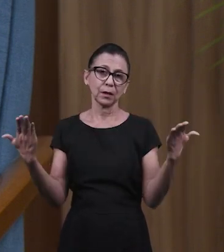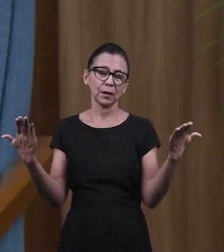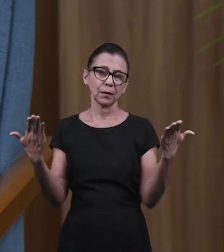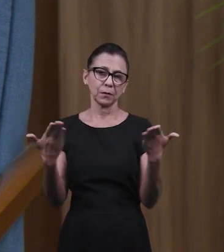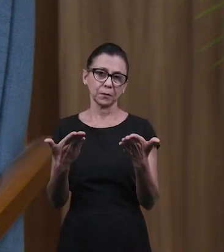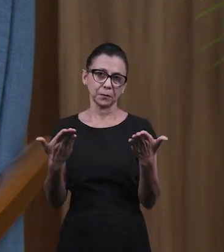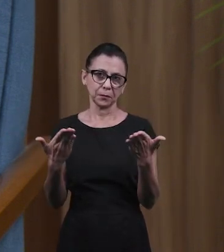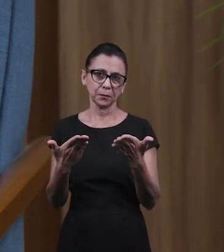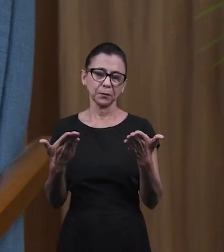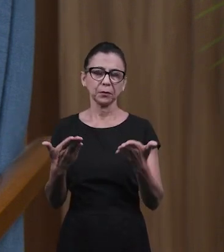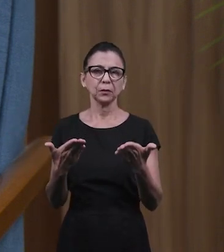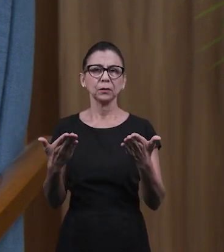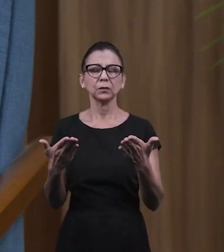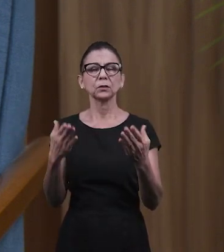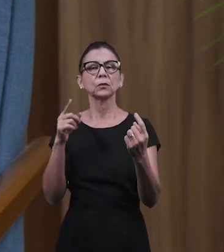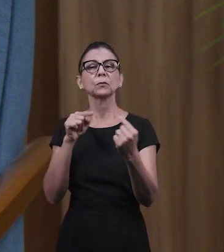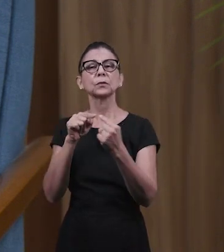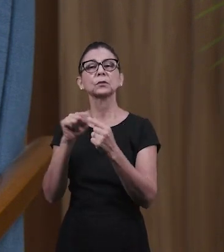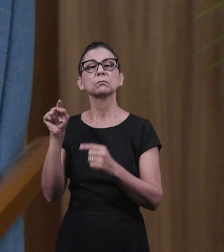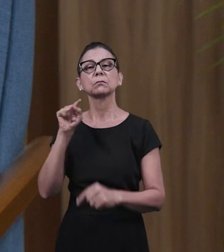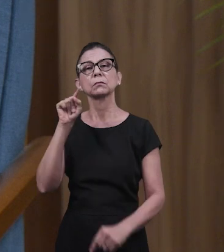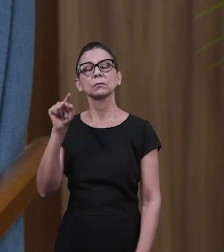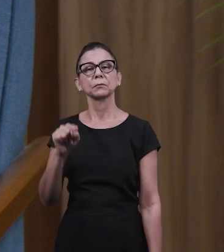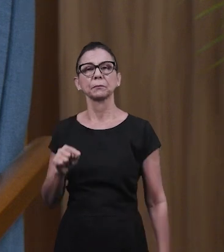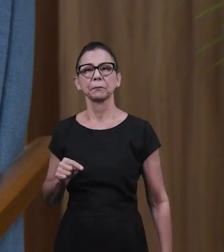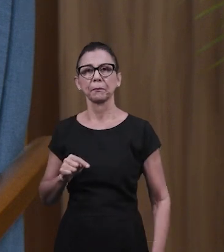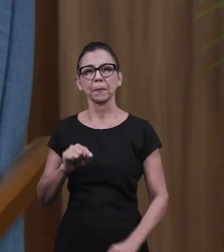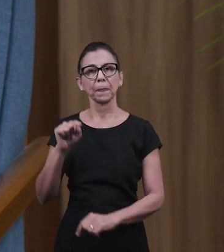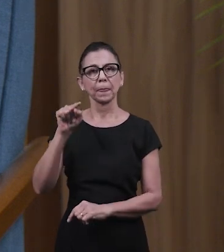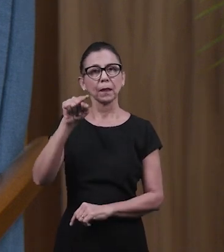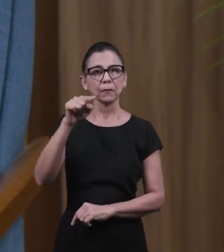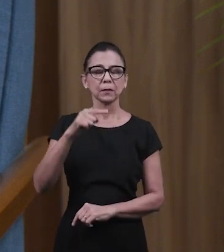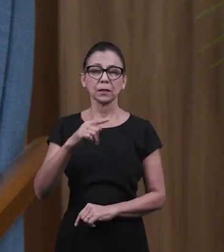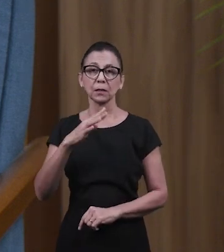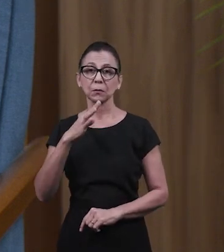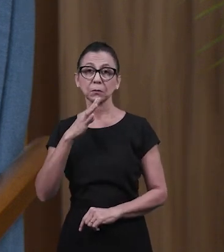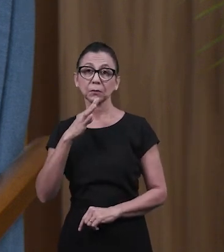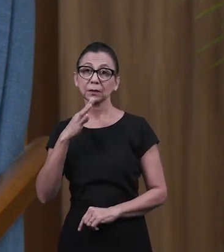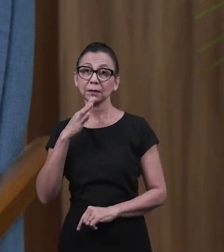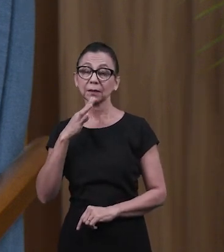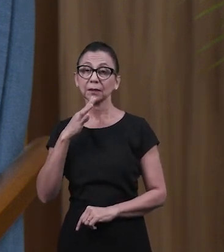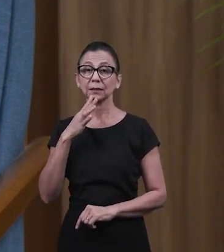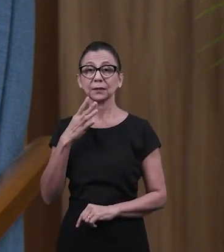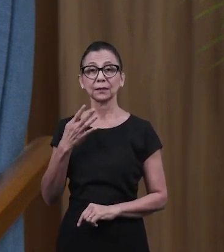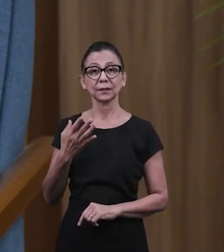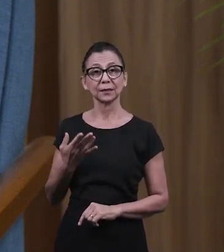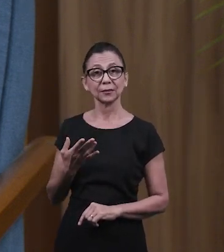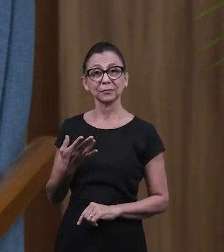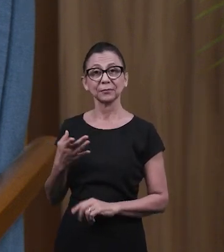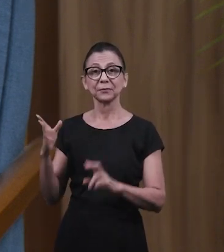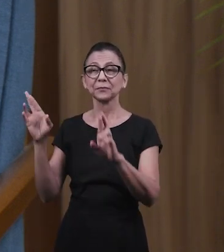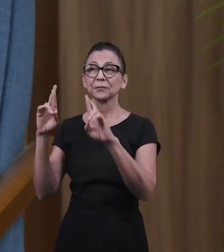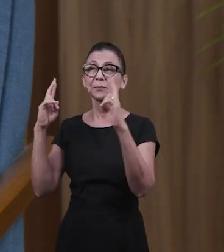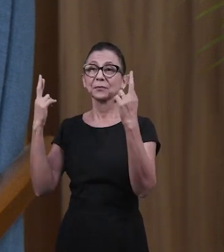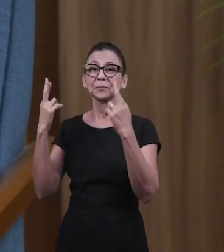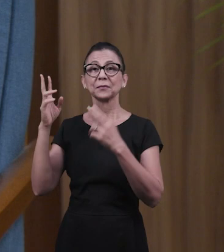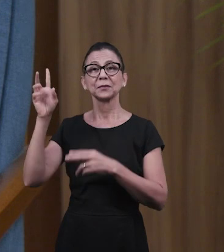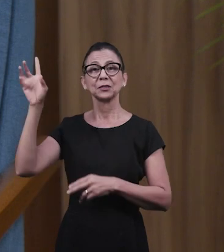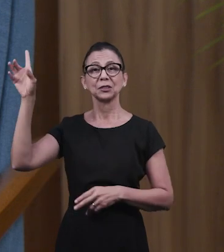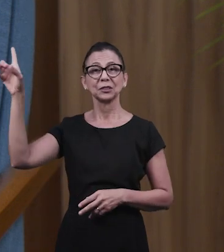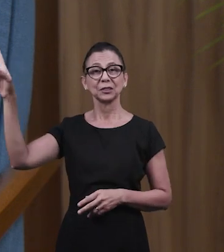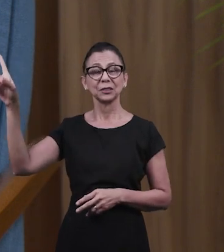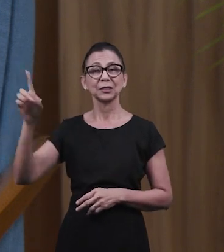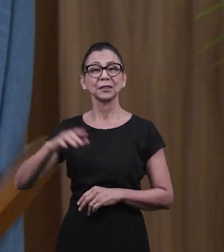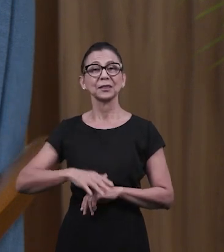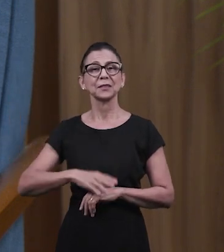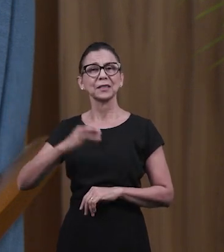ces paraboles. L'objectif, c'est que vous puissiez connaître le royaume et, et puissiez